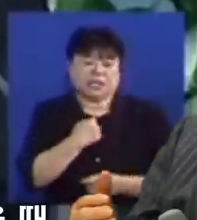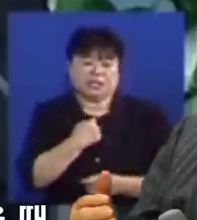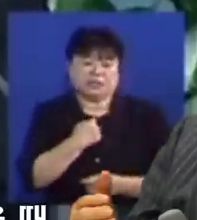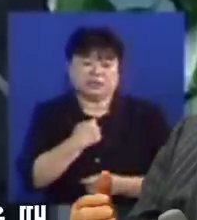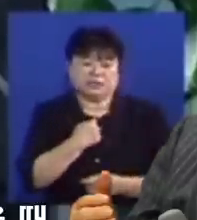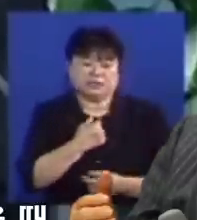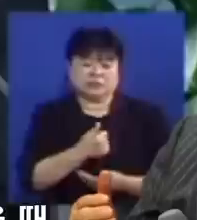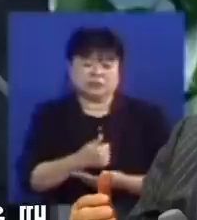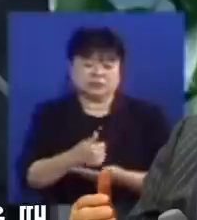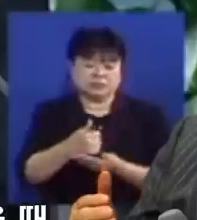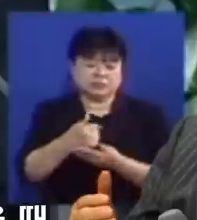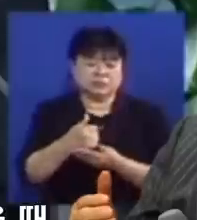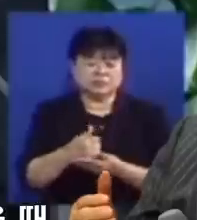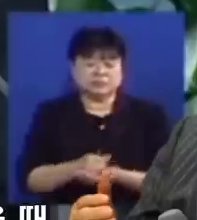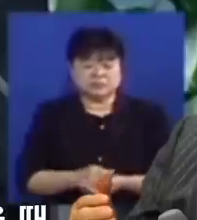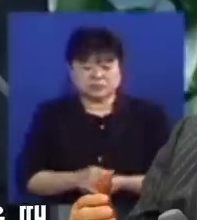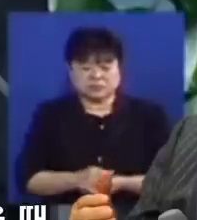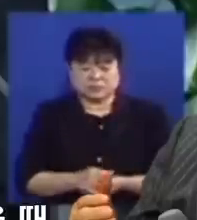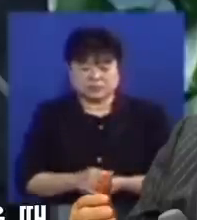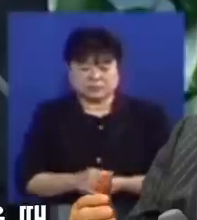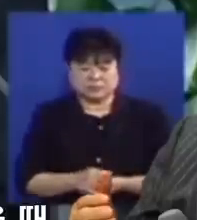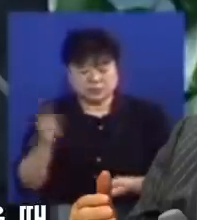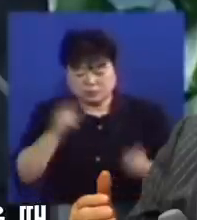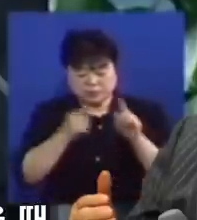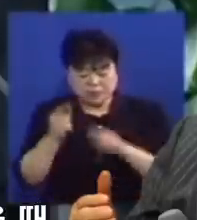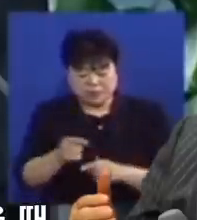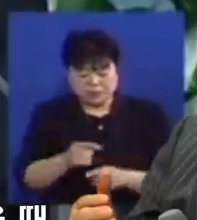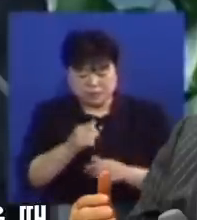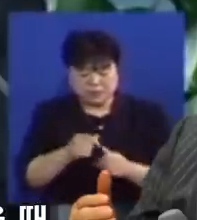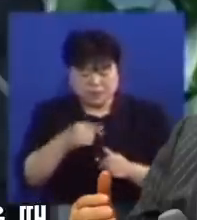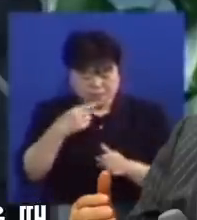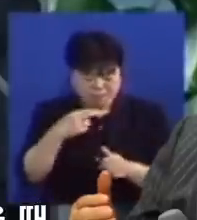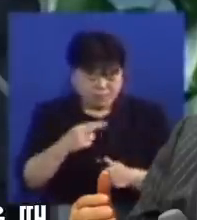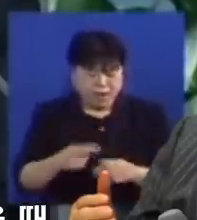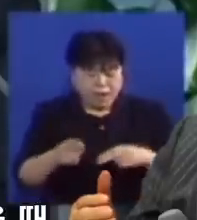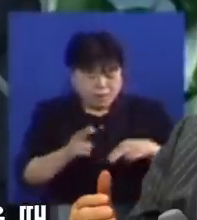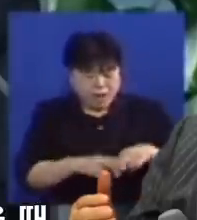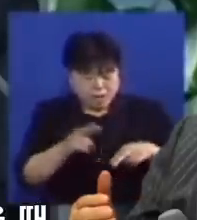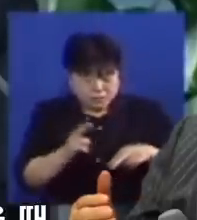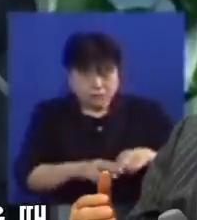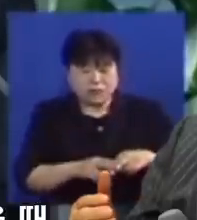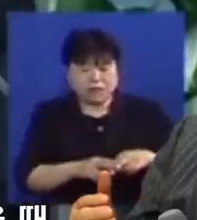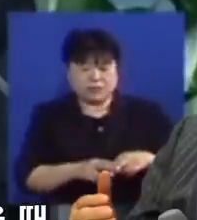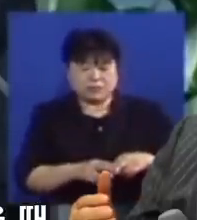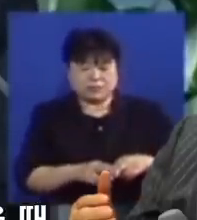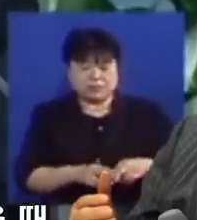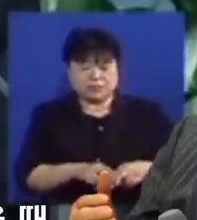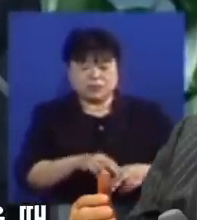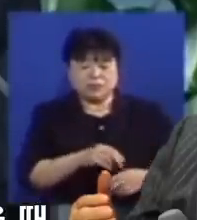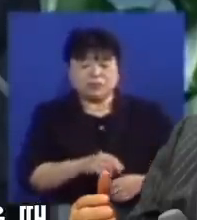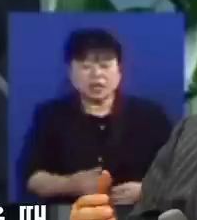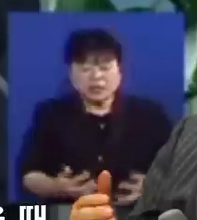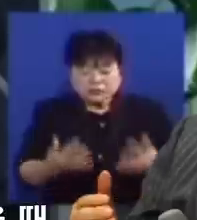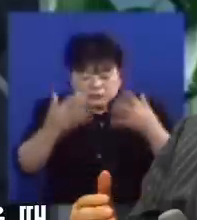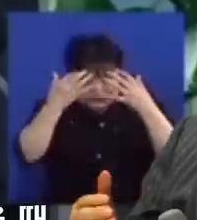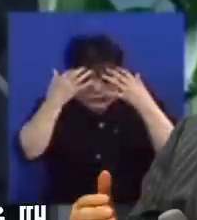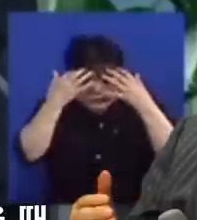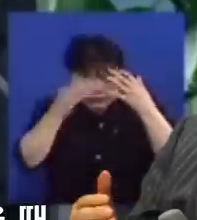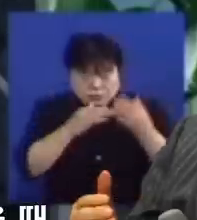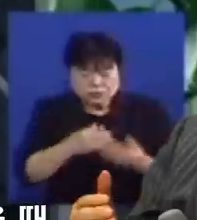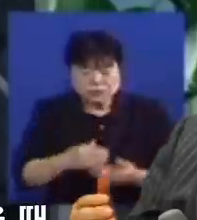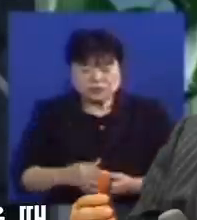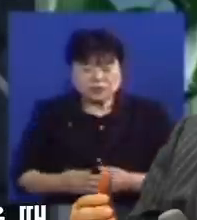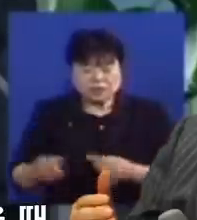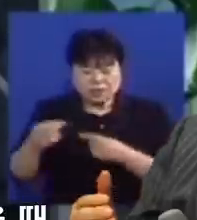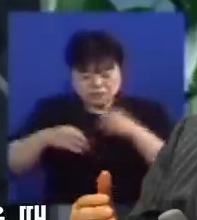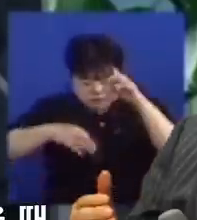그가 징벌을 받아 하나님께 맞으며 고난을 당한다 하노라. 그가 찔림은 우리 허물을 인함이요 그가 상함은 우리